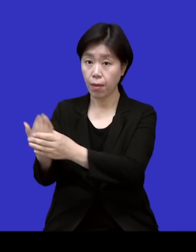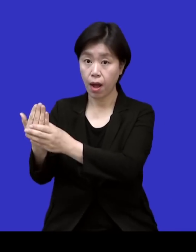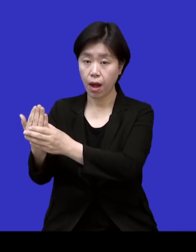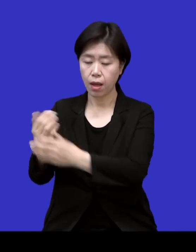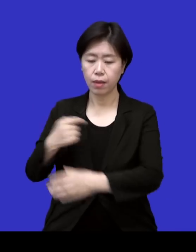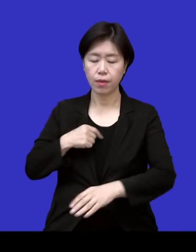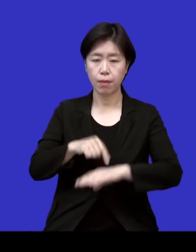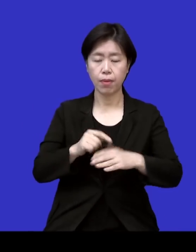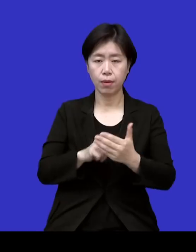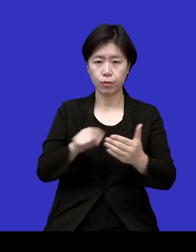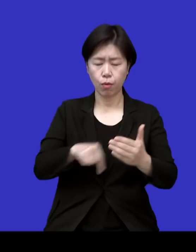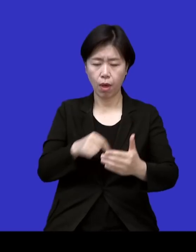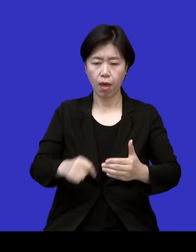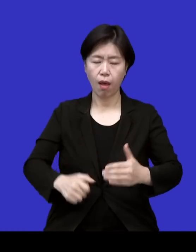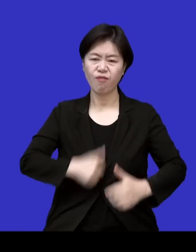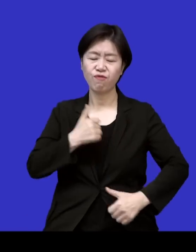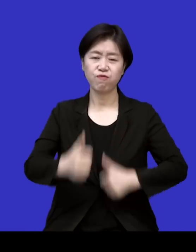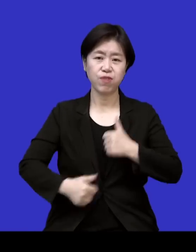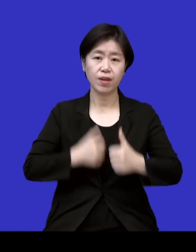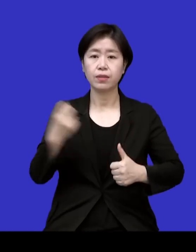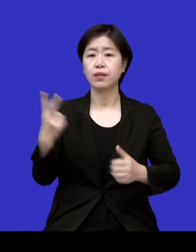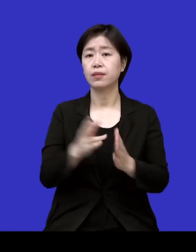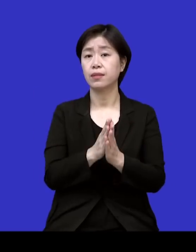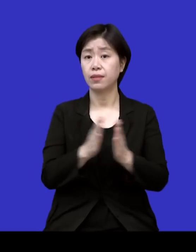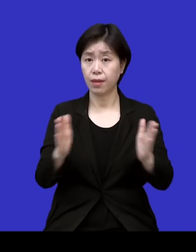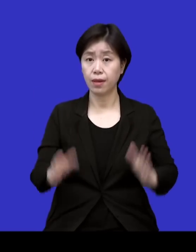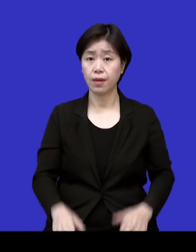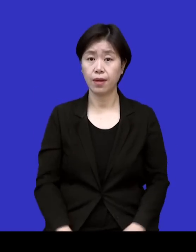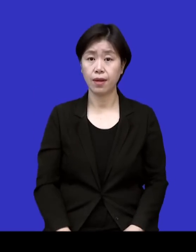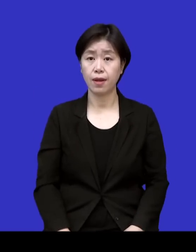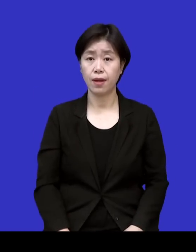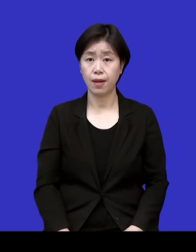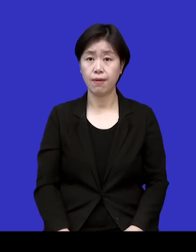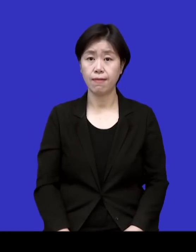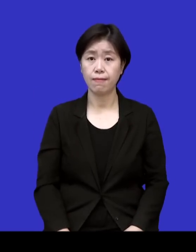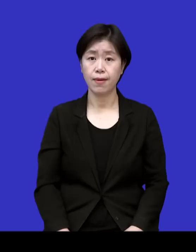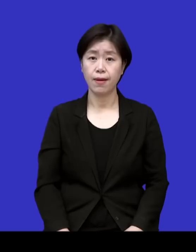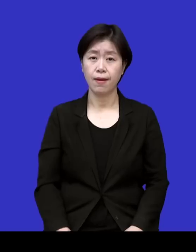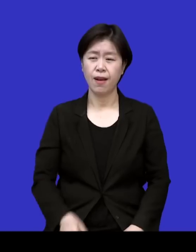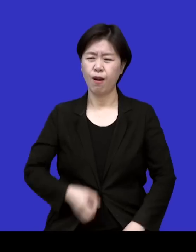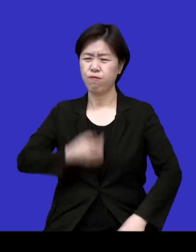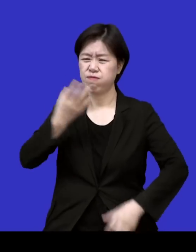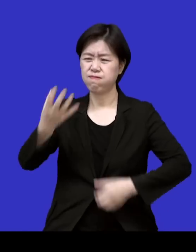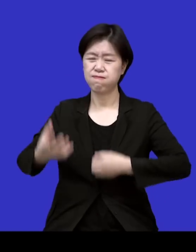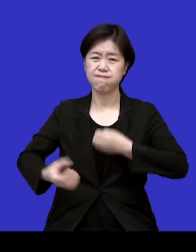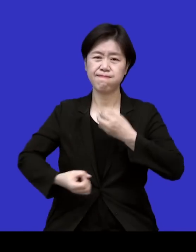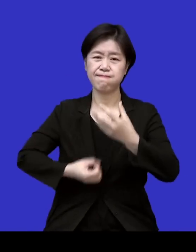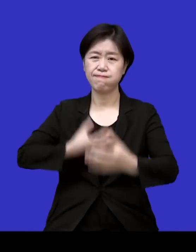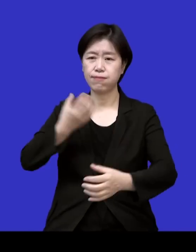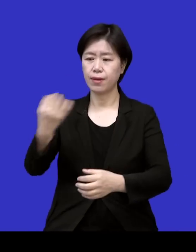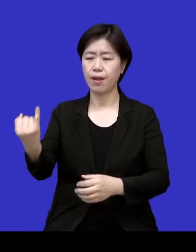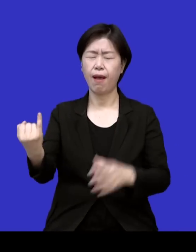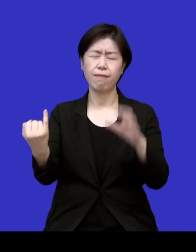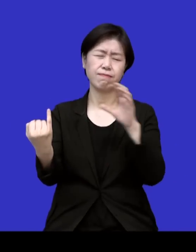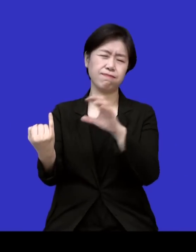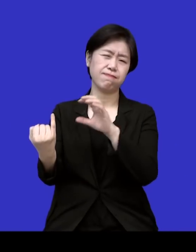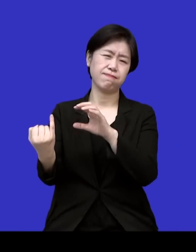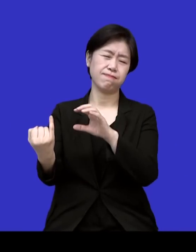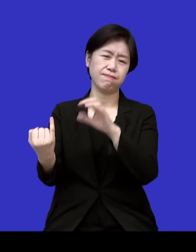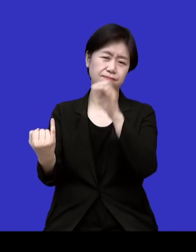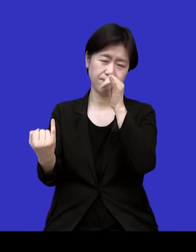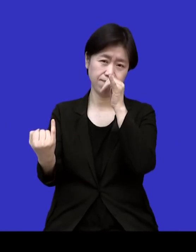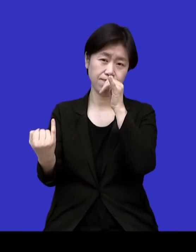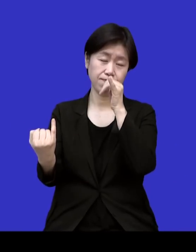이제 분노들이 막 끌어오르는 거죠. 예. 그러면 이제 그거를 막 아이한테 소리를 지르고 막 화를 내고, 또